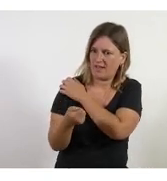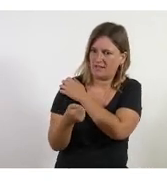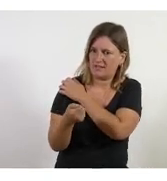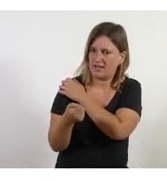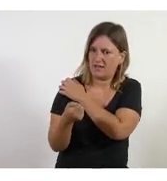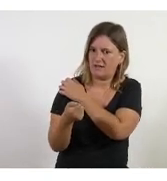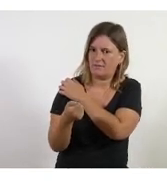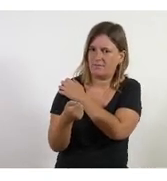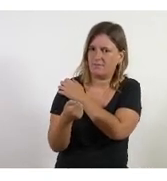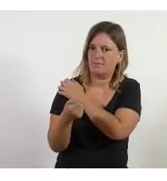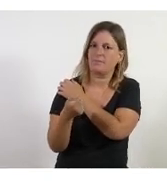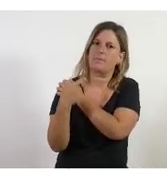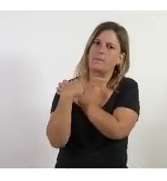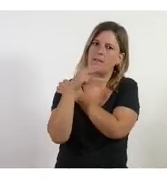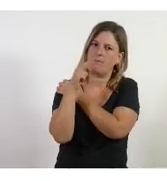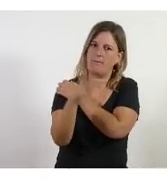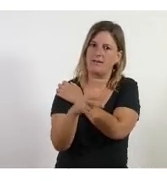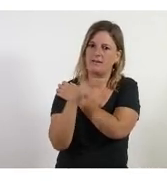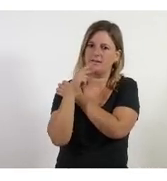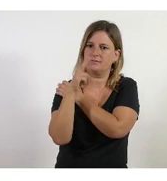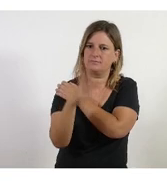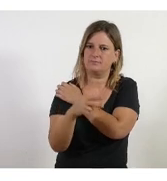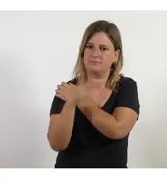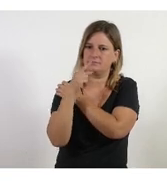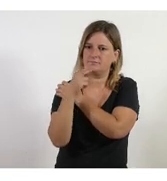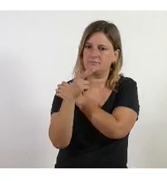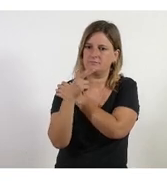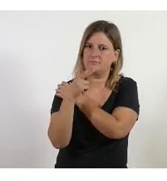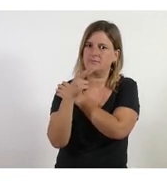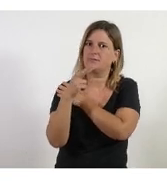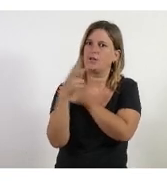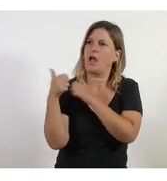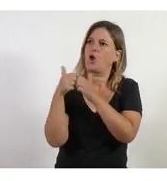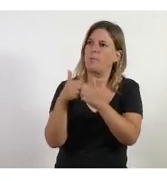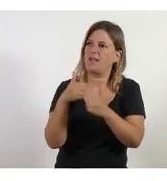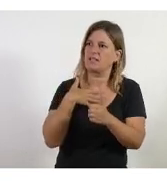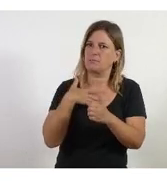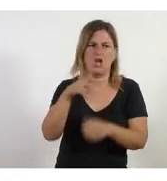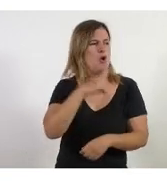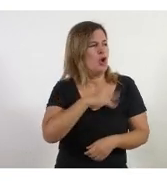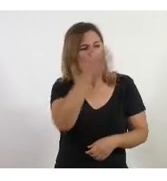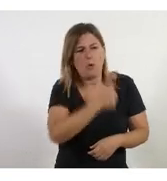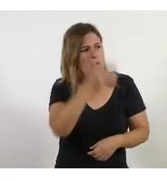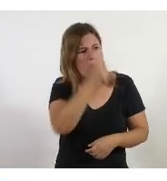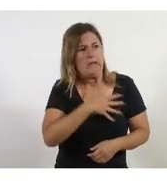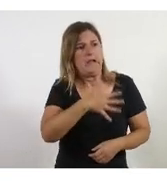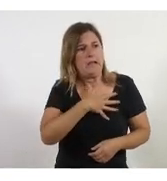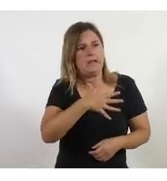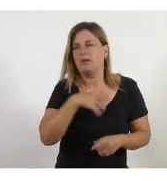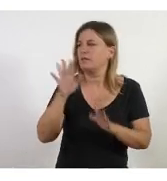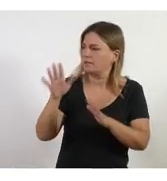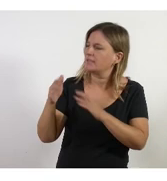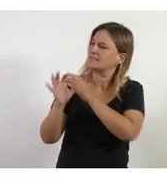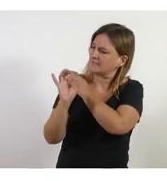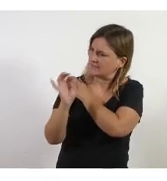començar a parlar. I dir, m'acompanyes amb la respiració? No puc, no puc. Sí. Vale? I